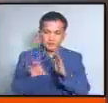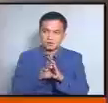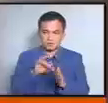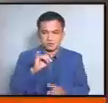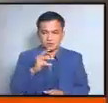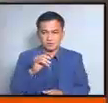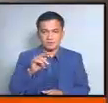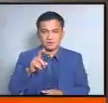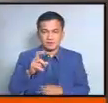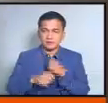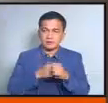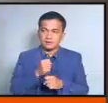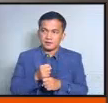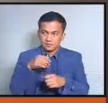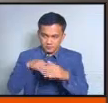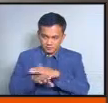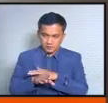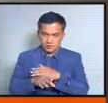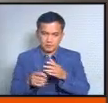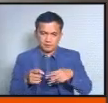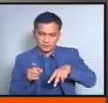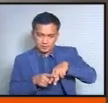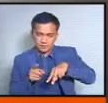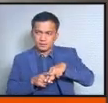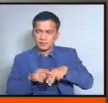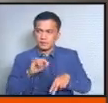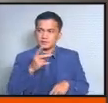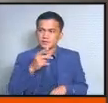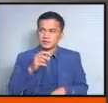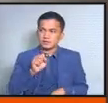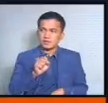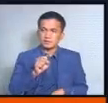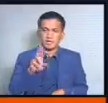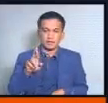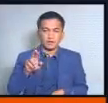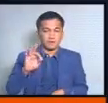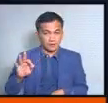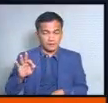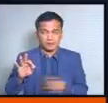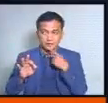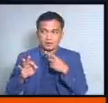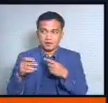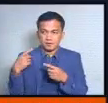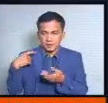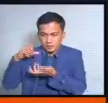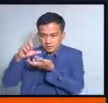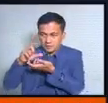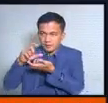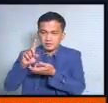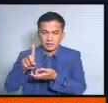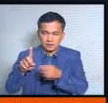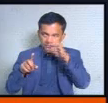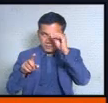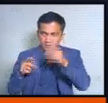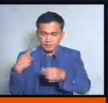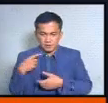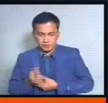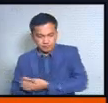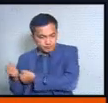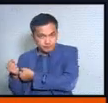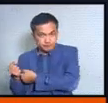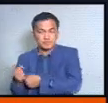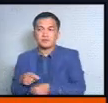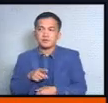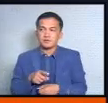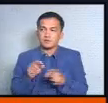isang neophyte na sumalang umano sa initiation ng Sigma Rho Fraternity. Mayroon ding screenshot ng isang lalaking may hawak na paddle.